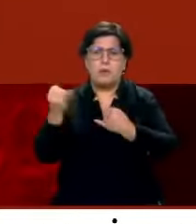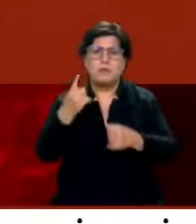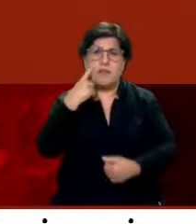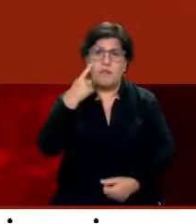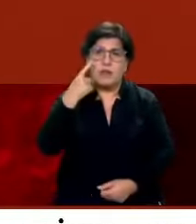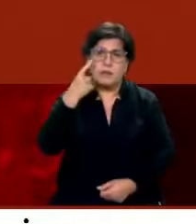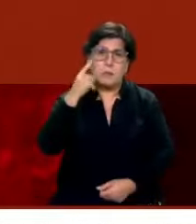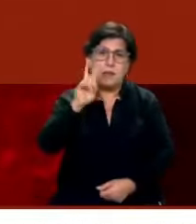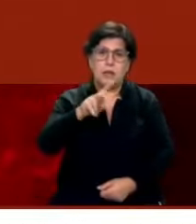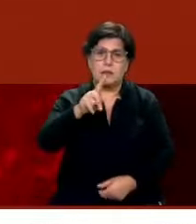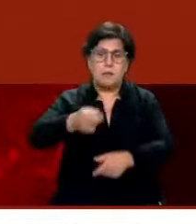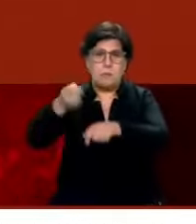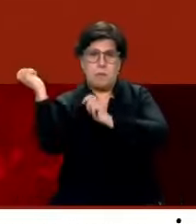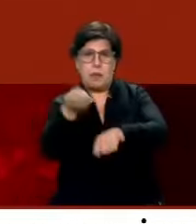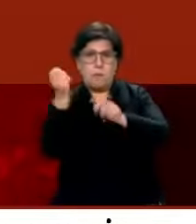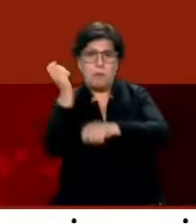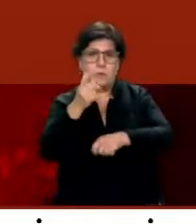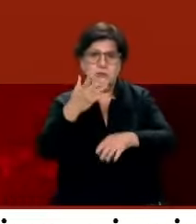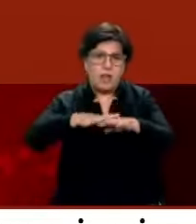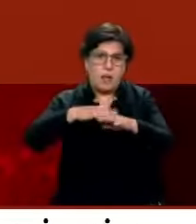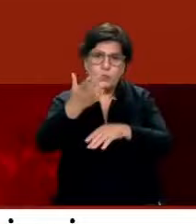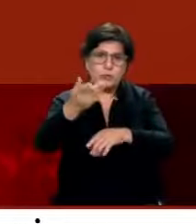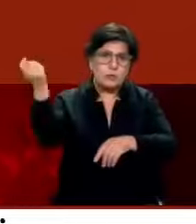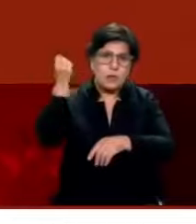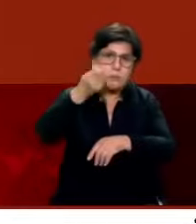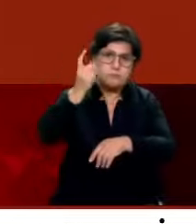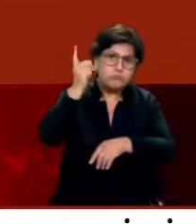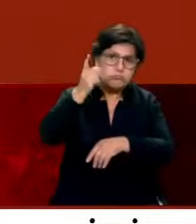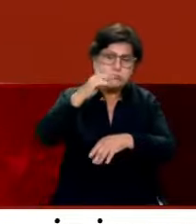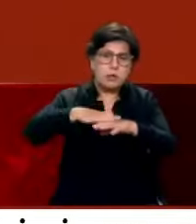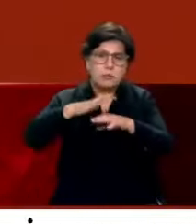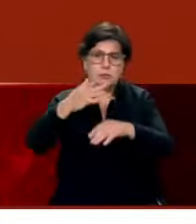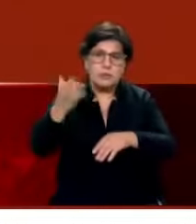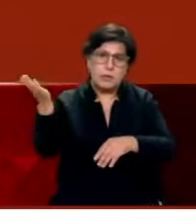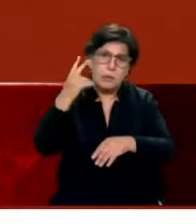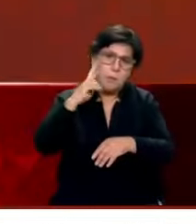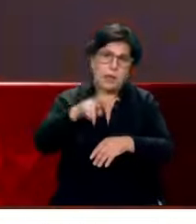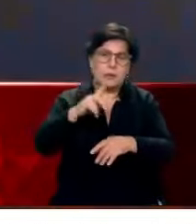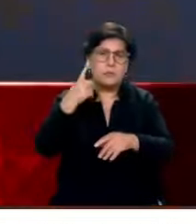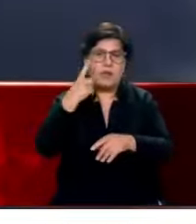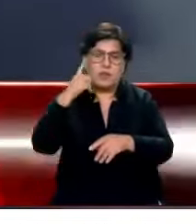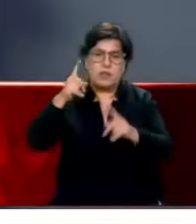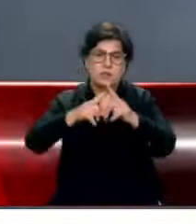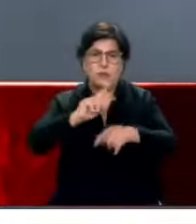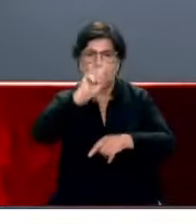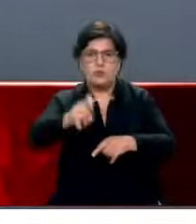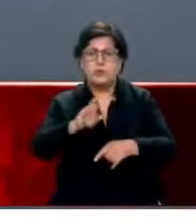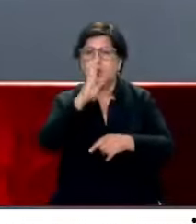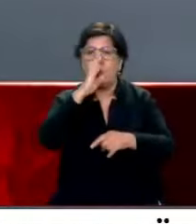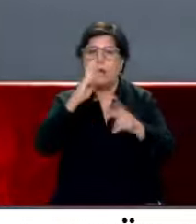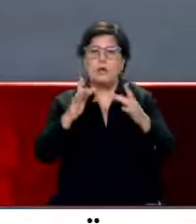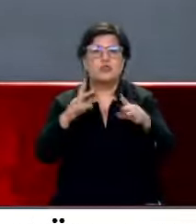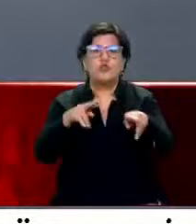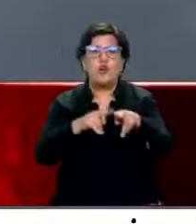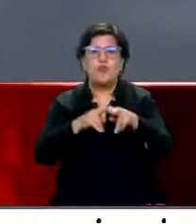Sen o beyzbol sopalarıyla ne yapıyorsun? Sen beyzbol sopasıyla ne yapıyorsun? Hadi bakalım, hadi hadi. Kocaeli'nin Körfez ilçesinde